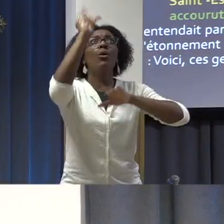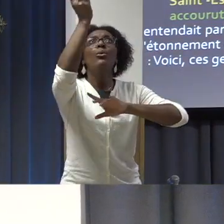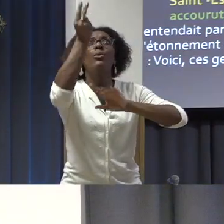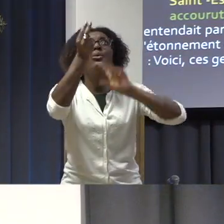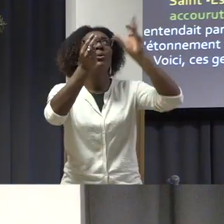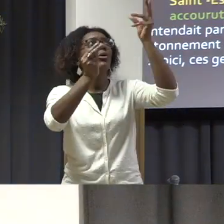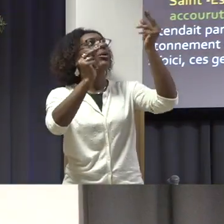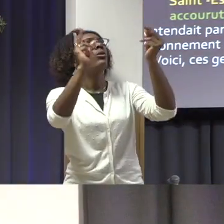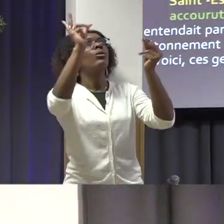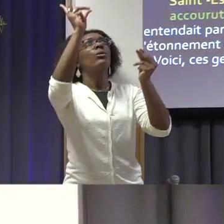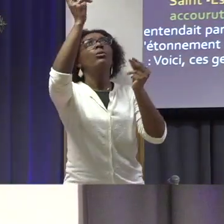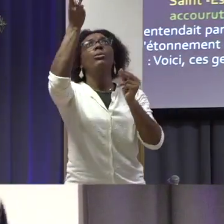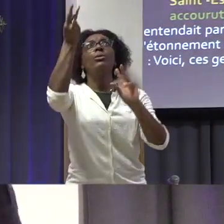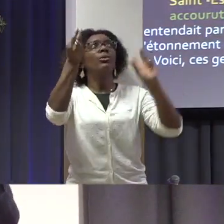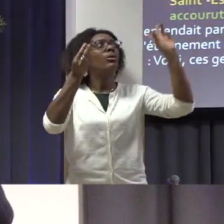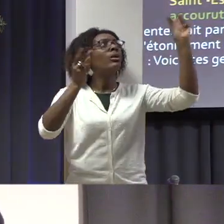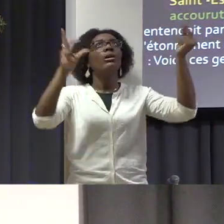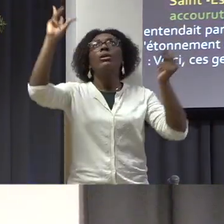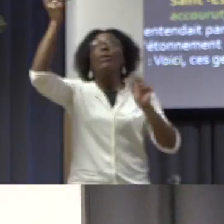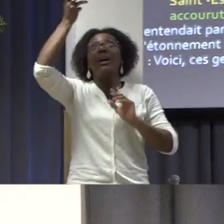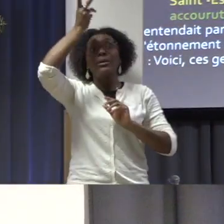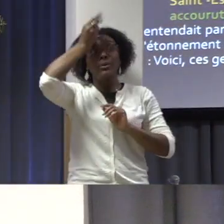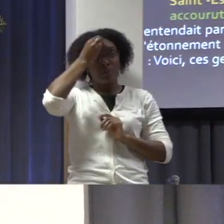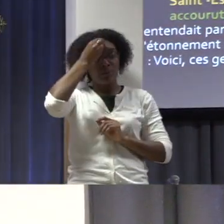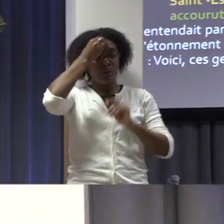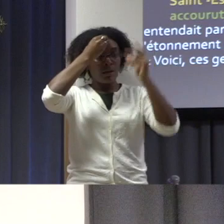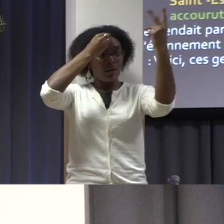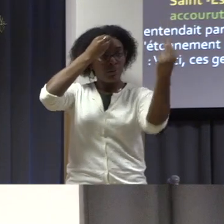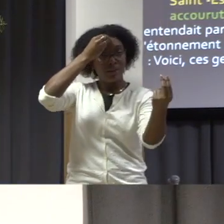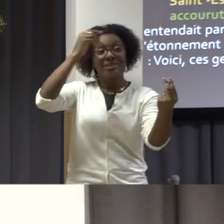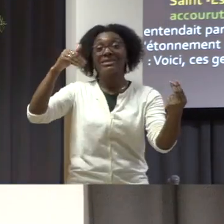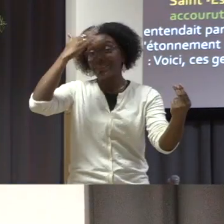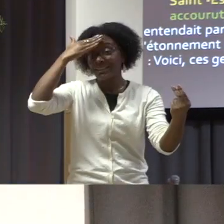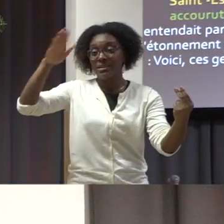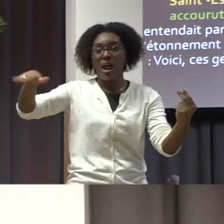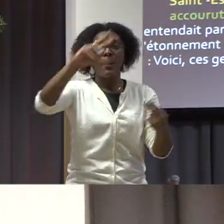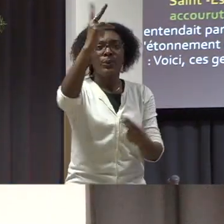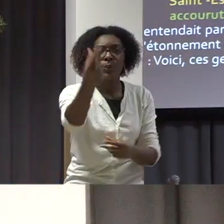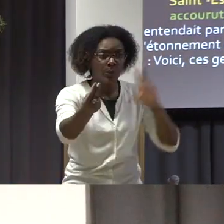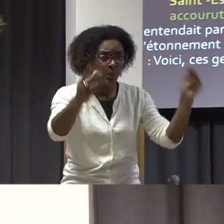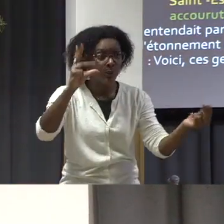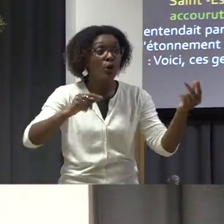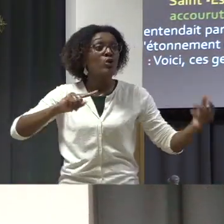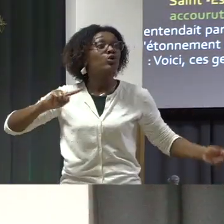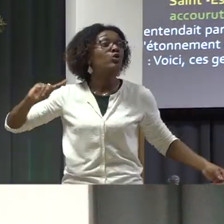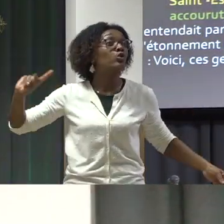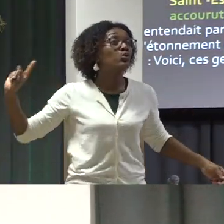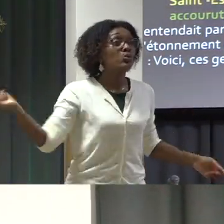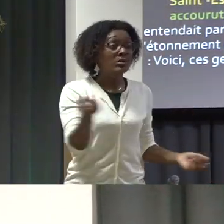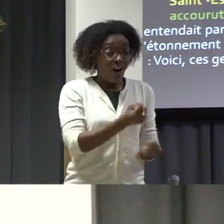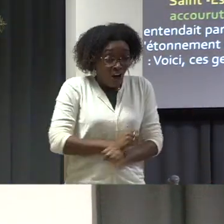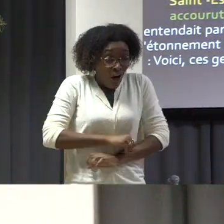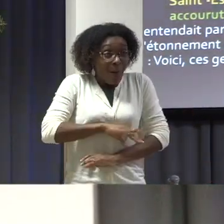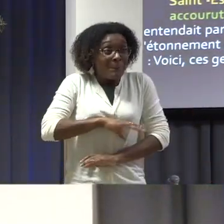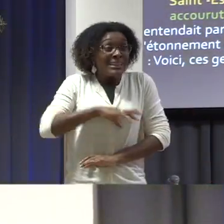séparées les unes des autres et se posèrent sur chacun et ils furent tous remplis